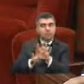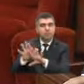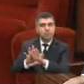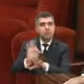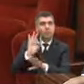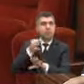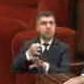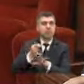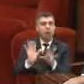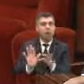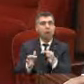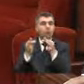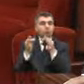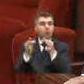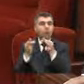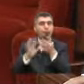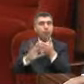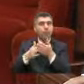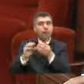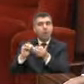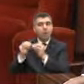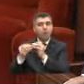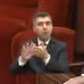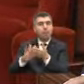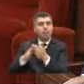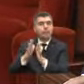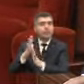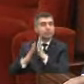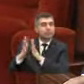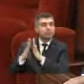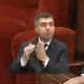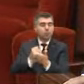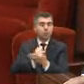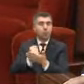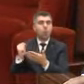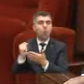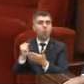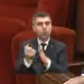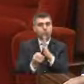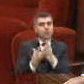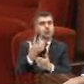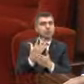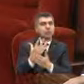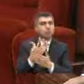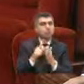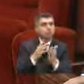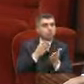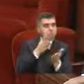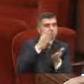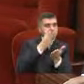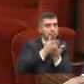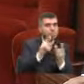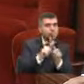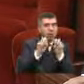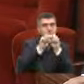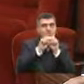بشكل جذري من هذه المشاكل اللي كيعرفها هذا النظام، باش فعلا نمشيو إلى تغطية